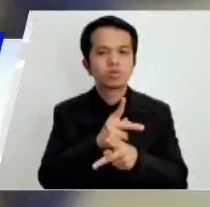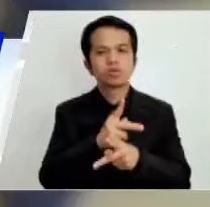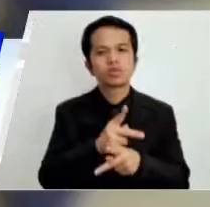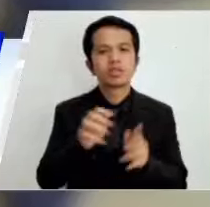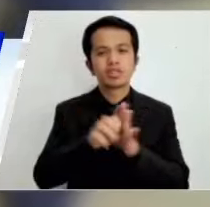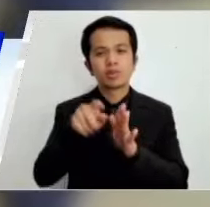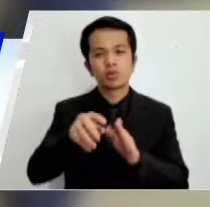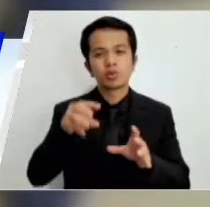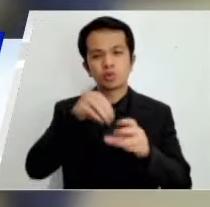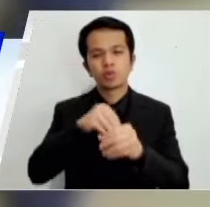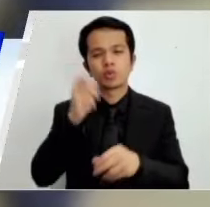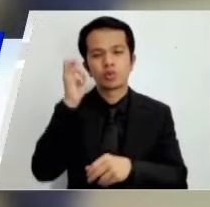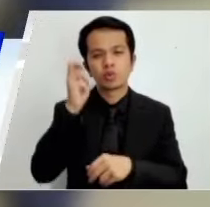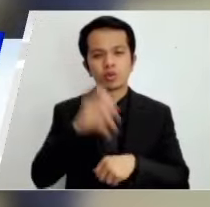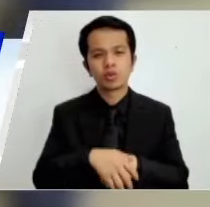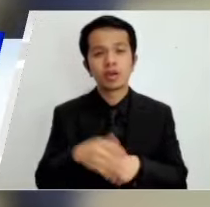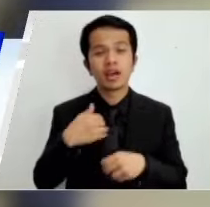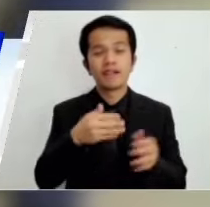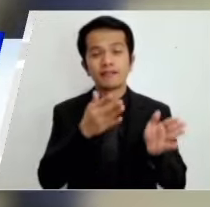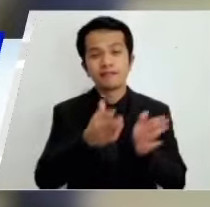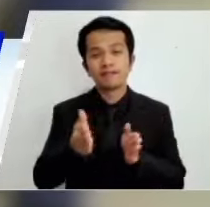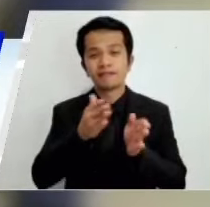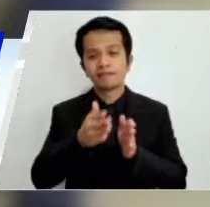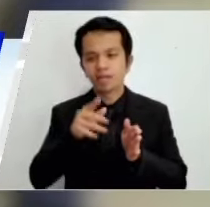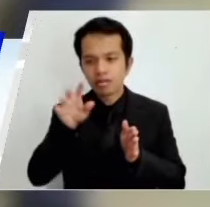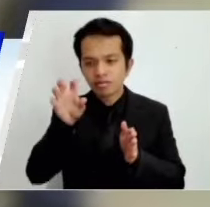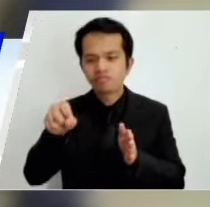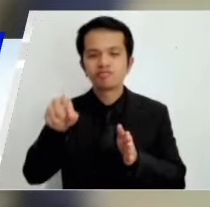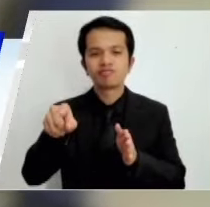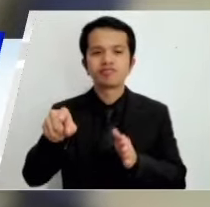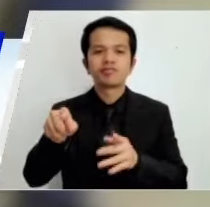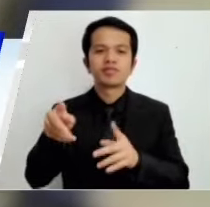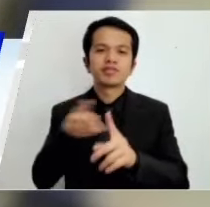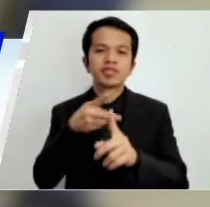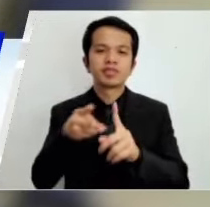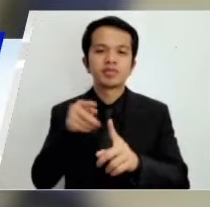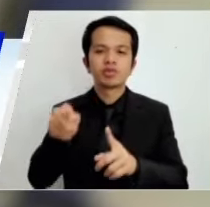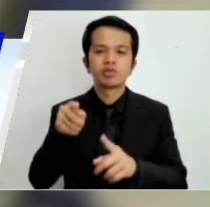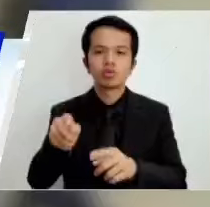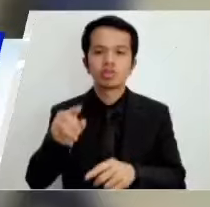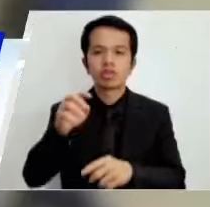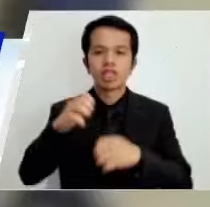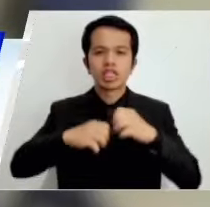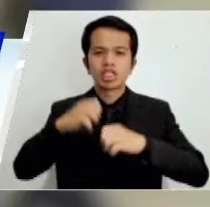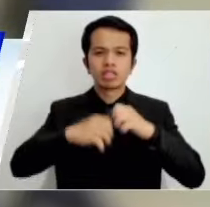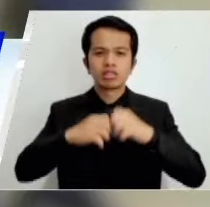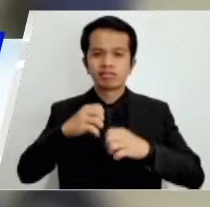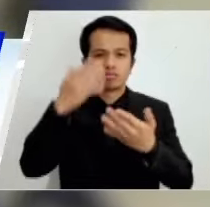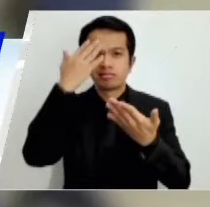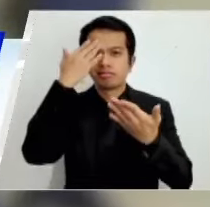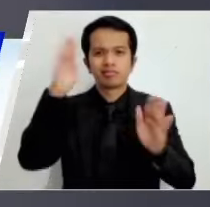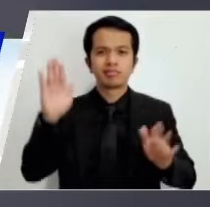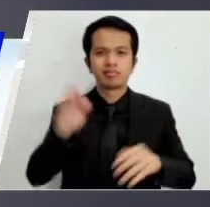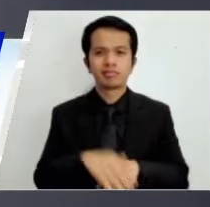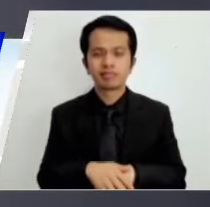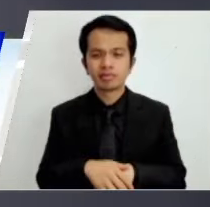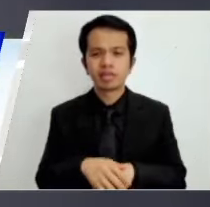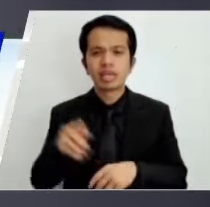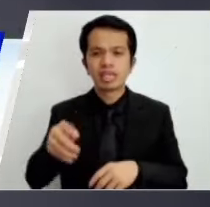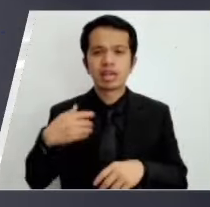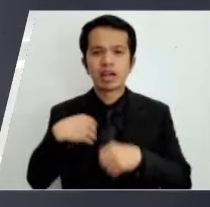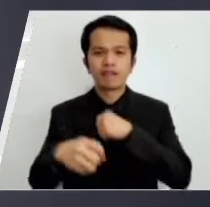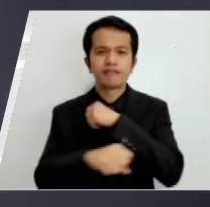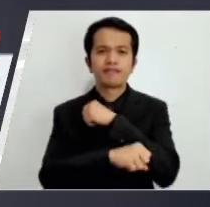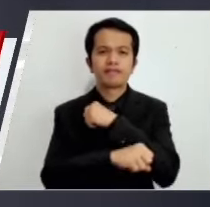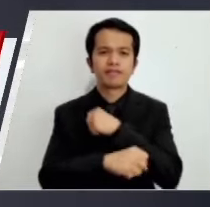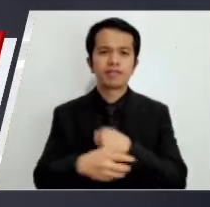mismong undercover operation na tiyempuhan ang pagbiktima sa isang civil engineer na walang kaalam-alam noon na nadukutan siya. Nadukutan po ako